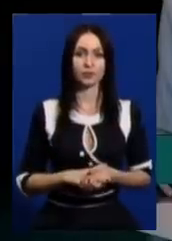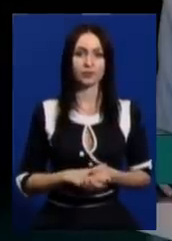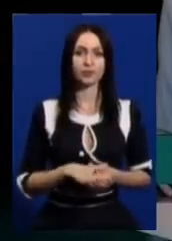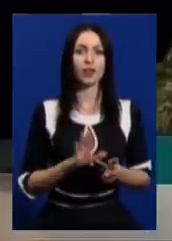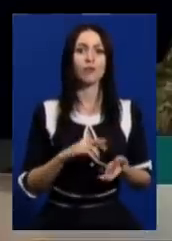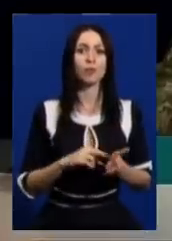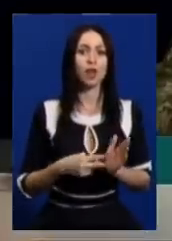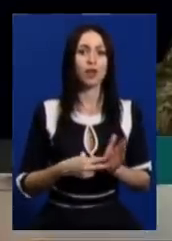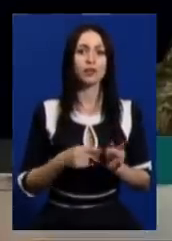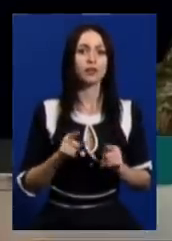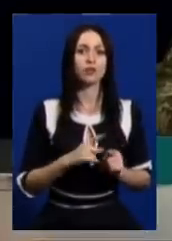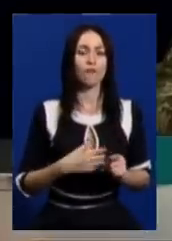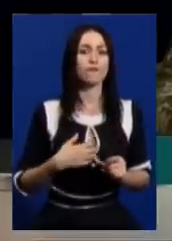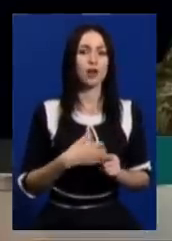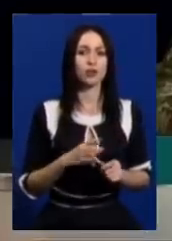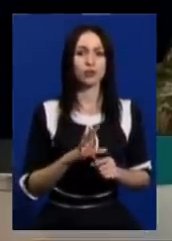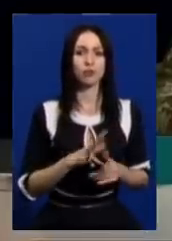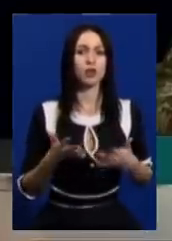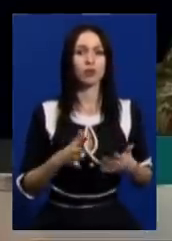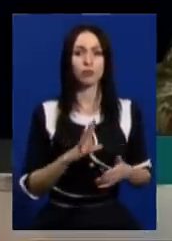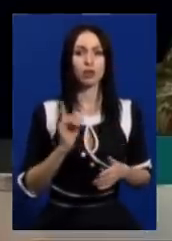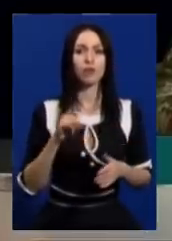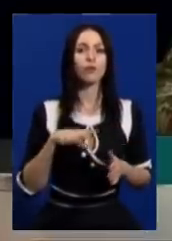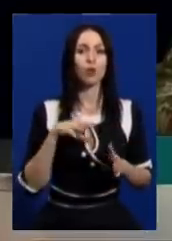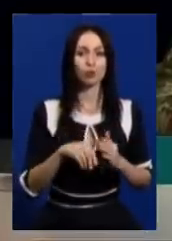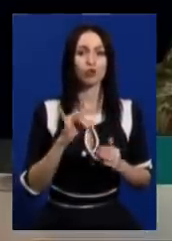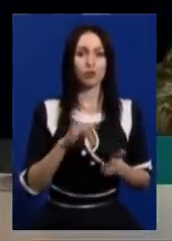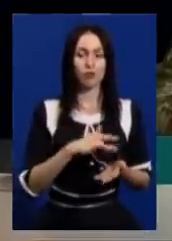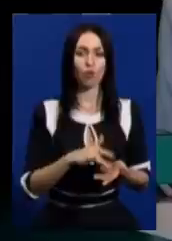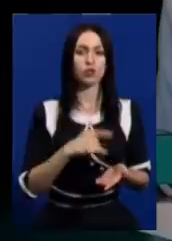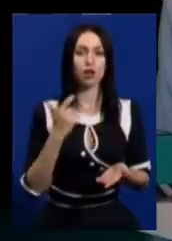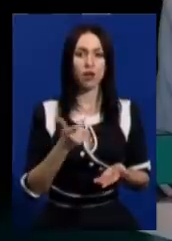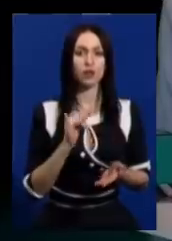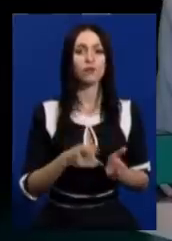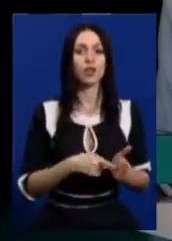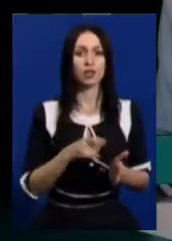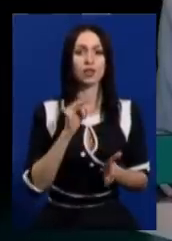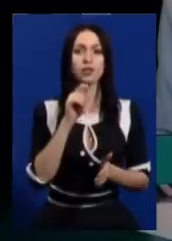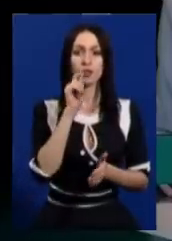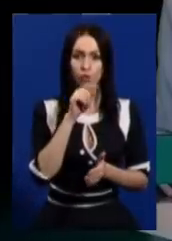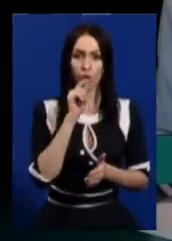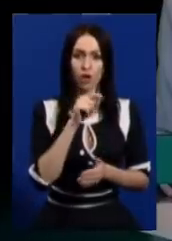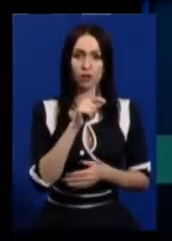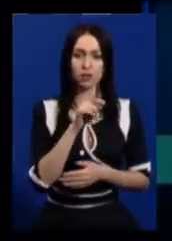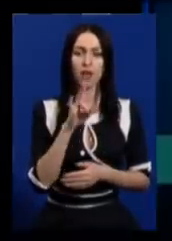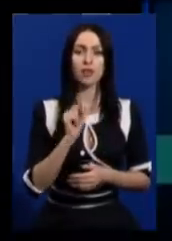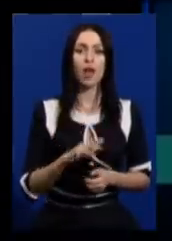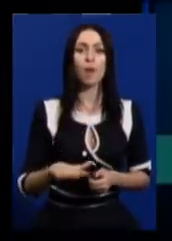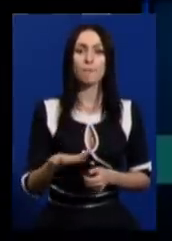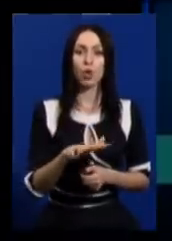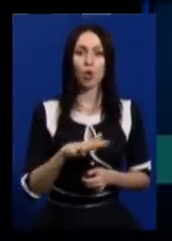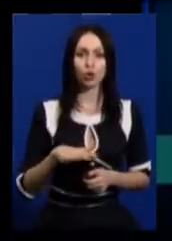плане важных событий, которые проходили в том числе и в городе Харькове, и в Донецке, и в Луганске. На площади, будем говорить